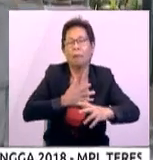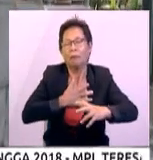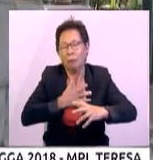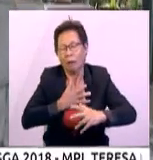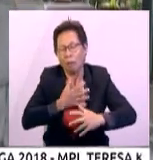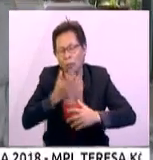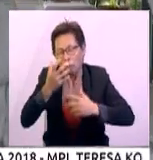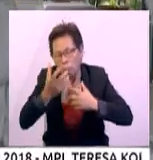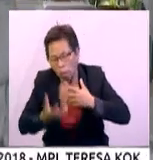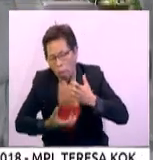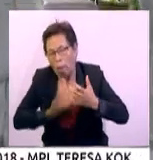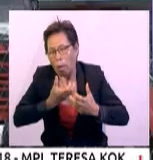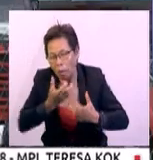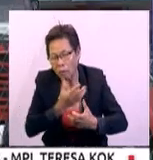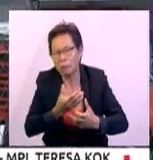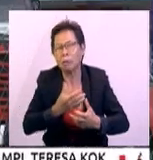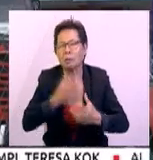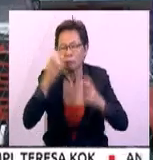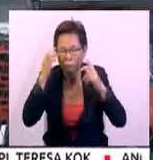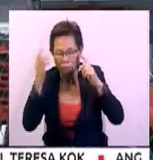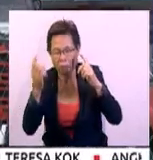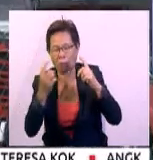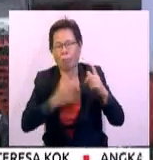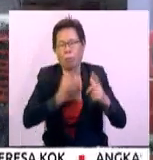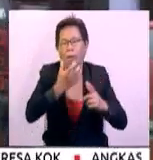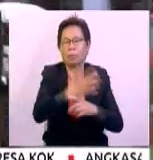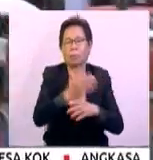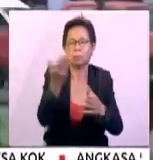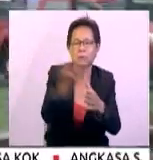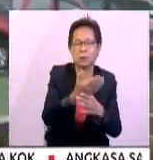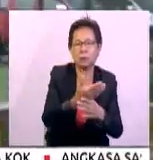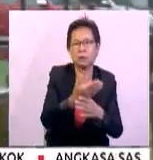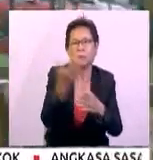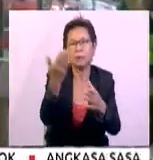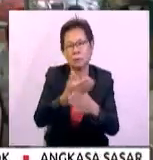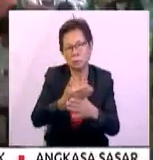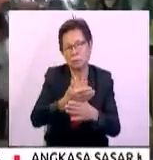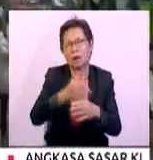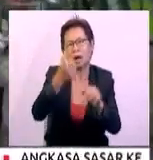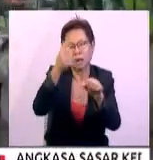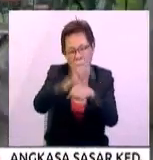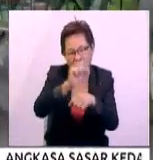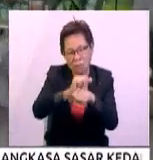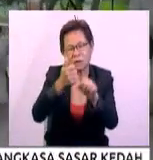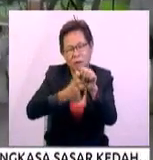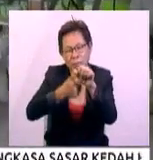loya dan muntah-muntah serta menjejaskan aktiviti harian penduduk setempat.